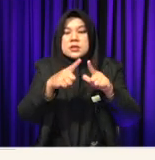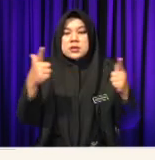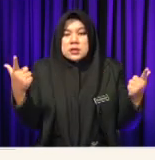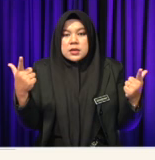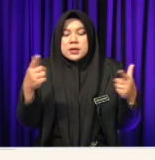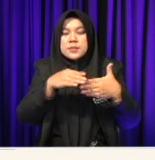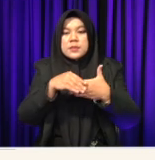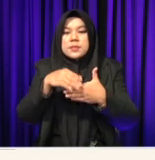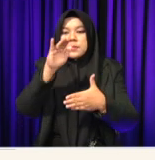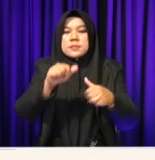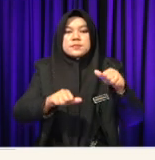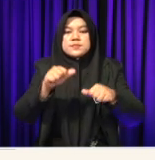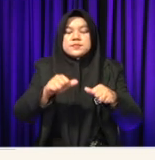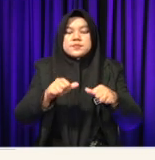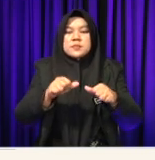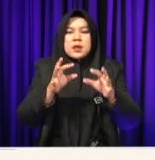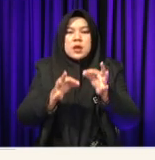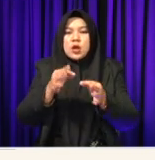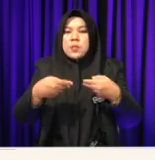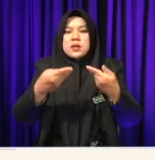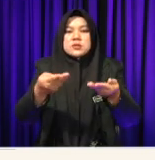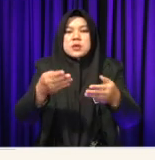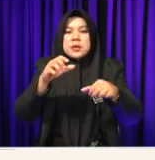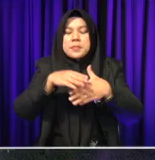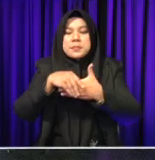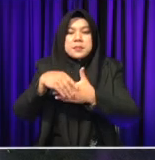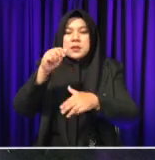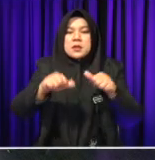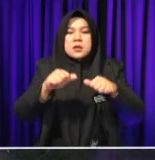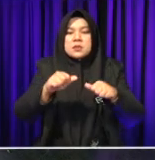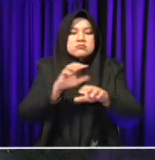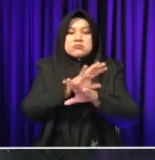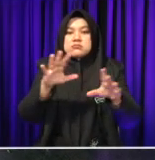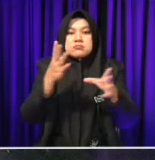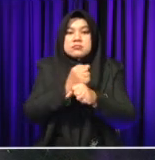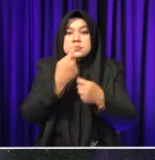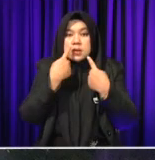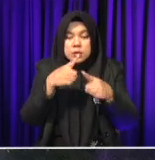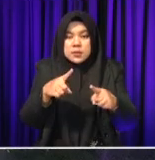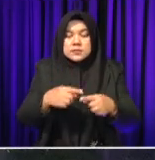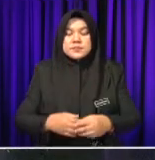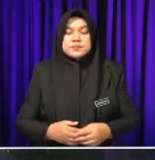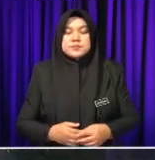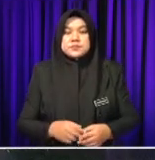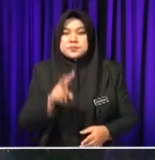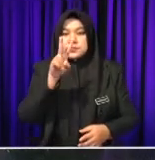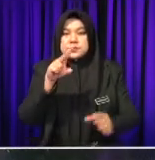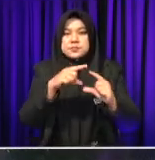juga pemimpin yang adil dapat markah tak Hakim tak dapat ha tak dapat okey Cuba jawab okey dua golongan